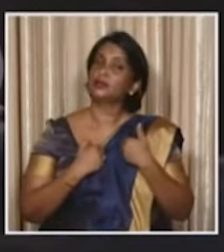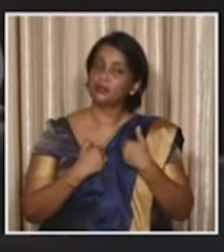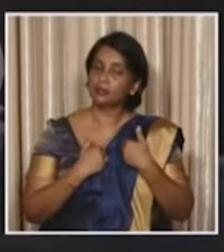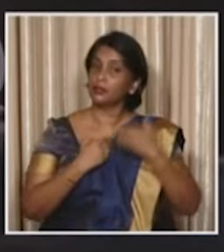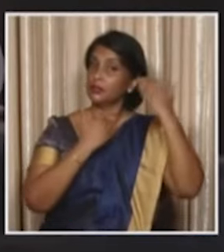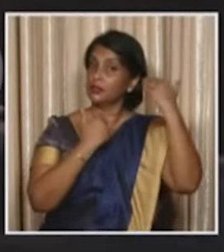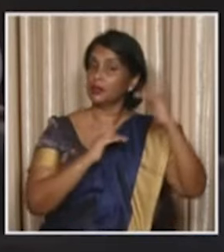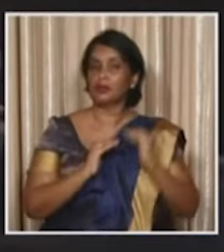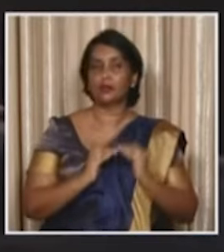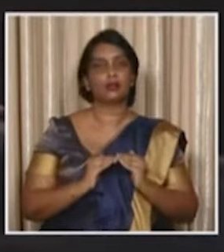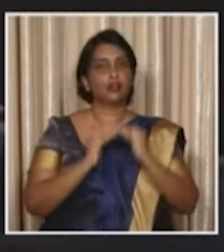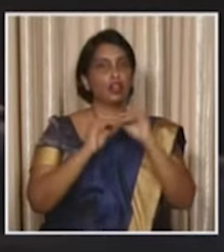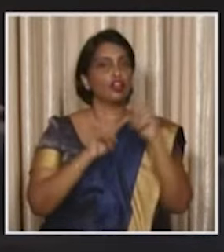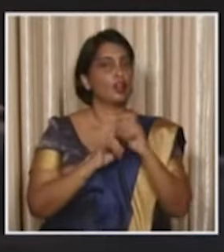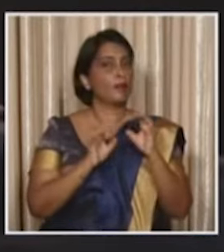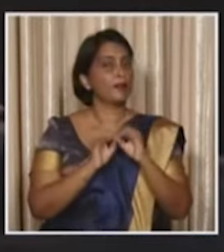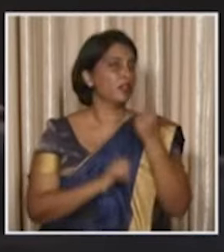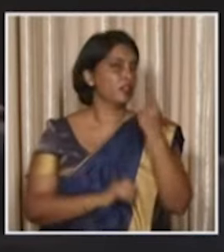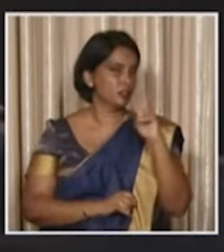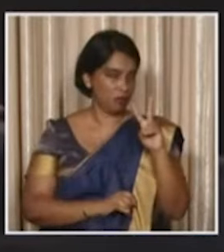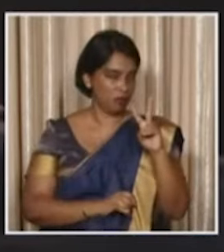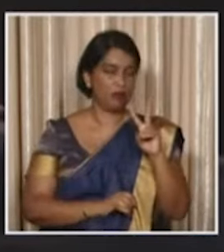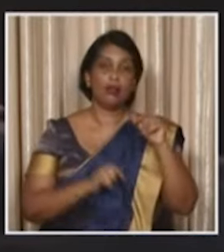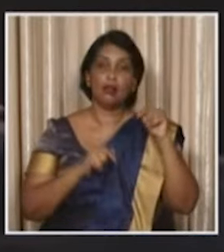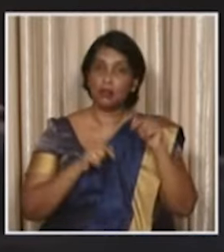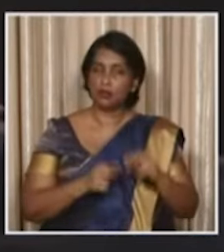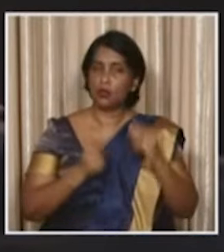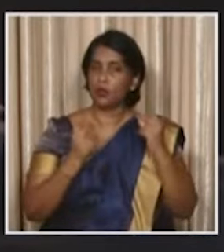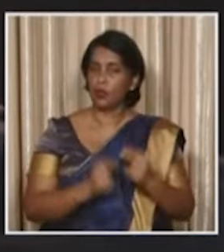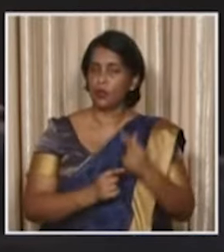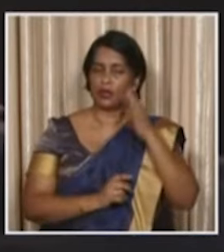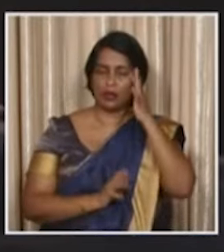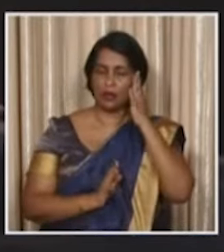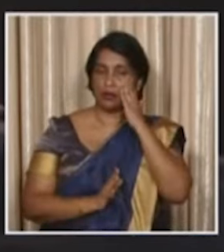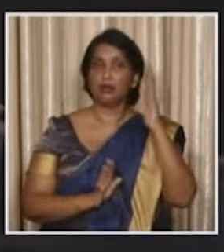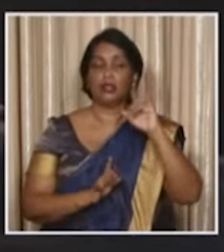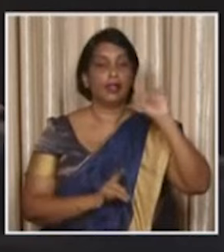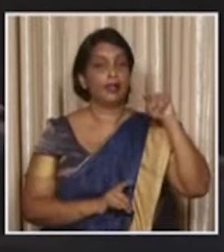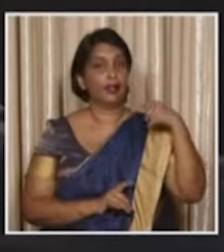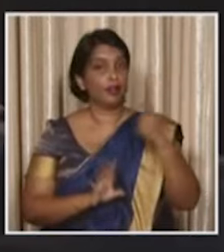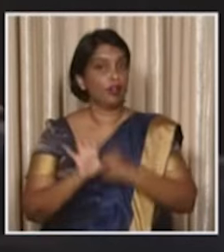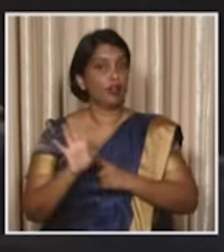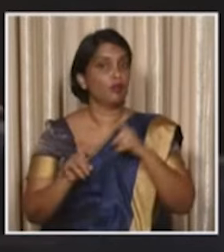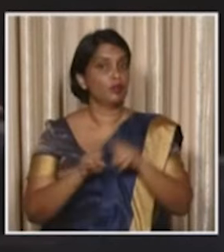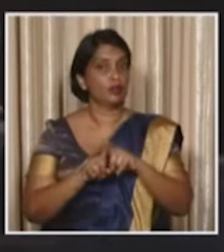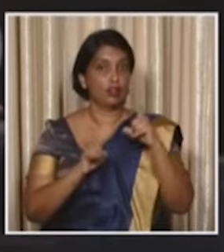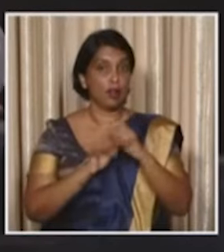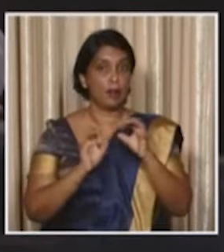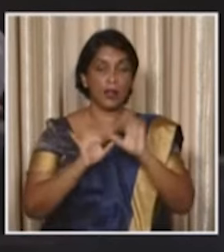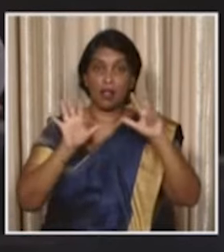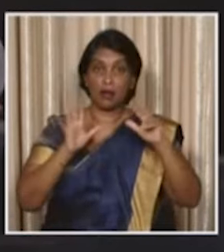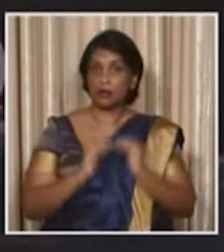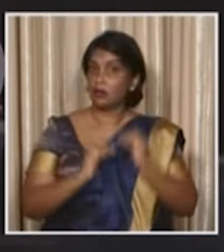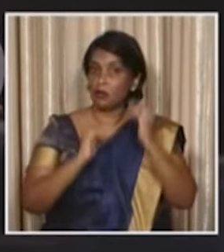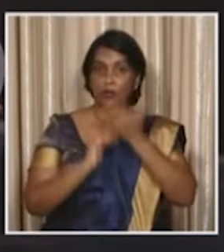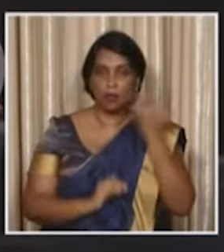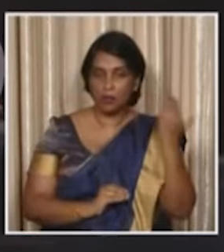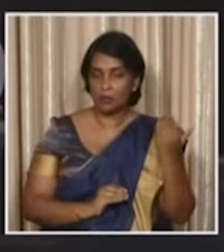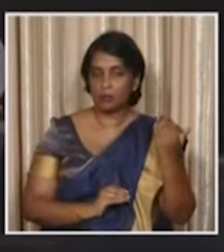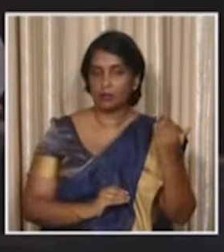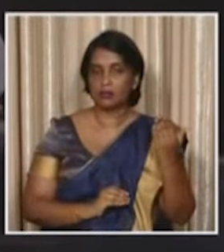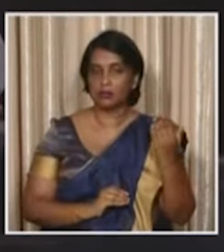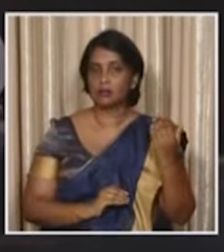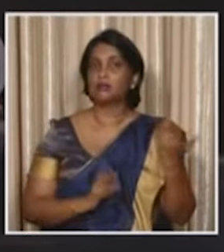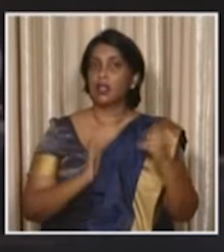අපනයනේ වර්ධනය කරලා තියෙන ඩොලර් බිලියන 12යි. දැන් මේ හිටපු ගමන් හීනෙන් නැගිටලා හෙට ඊළඟ අවුරුද්දේ පුළුවන් ද ඩොලර් බිලියන 8කින් මේක වැඩි කරන්න?